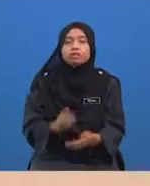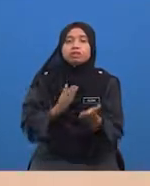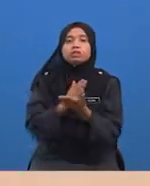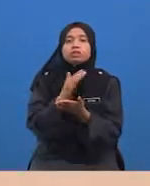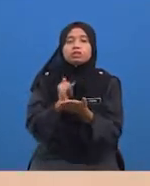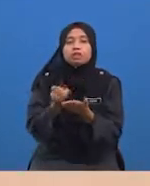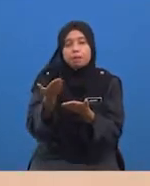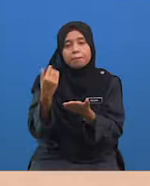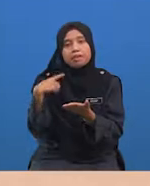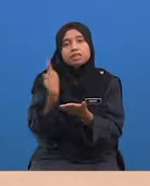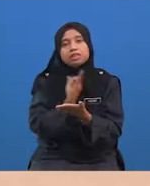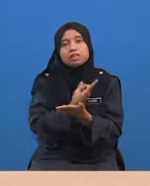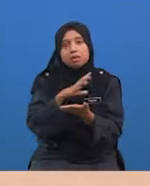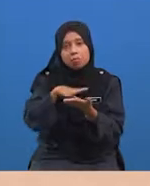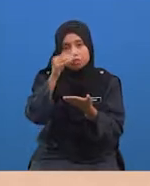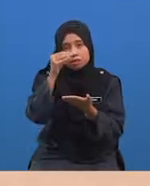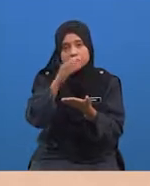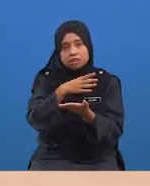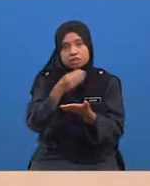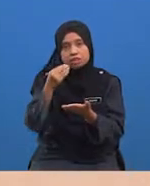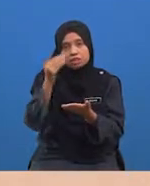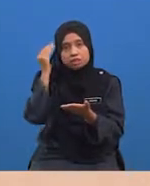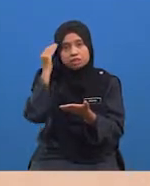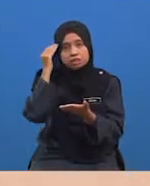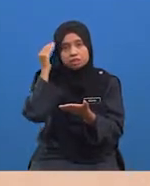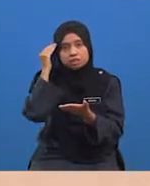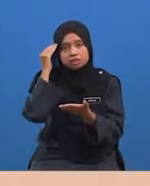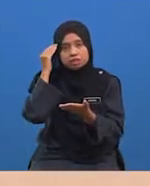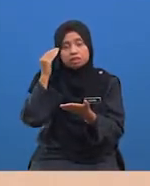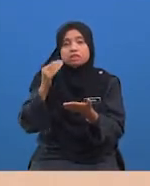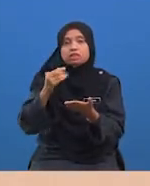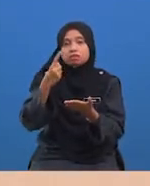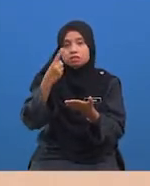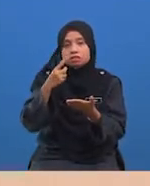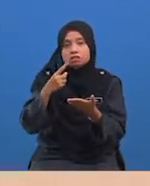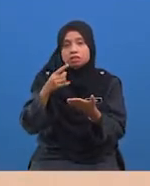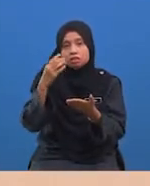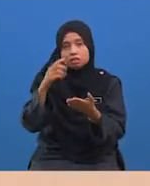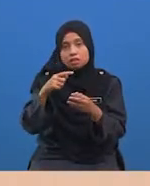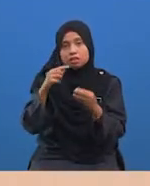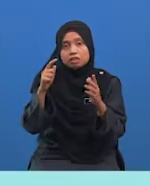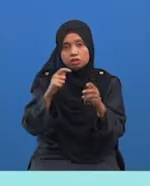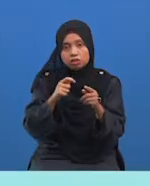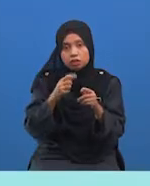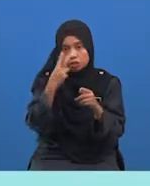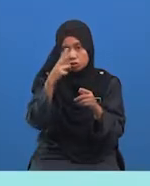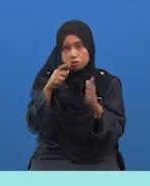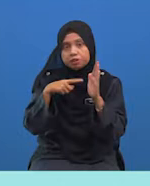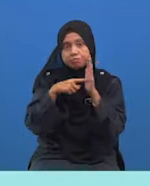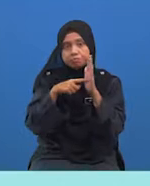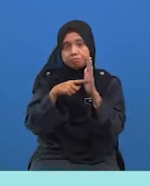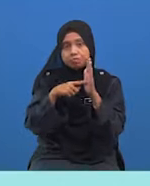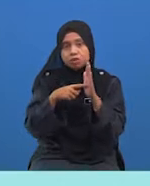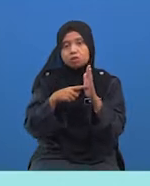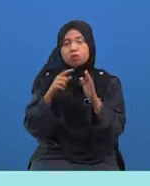Seterusnya, mari kita belajar dan mengetahui ciri iklim mengikut iklim yang tertentu. Zon